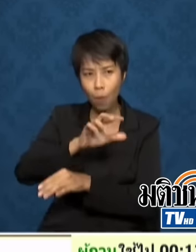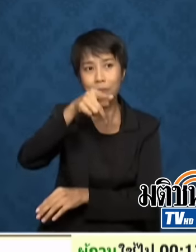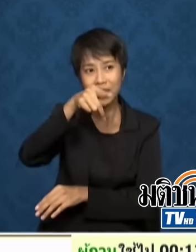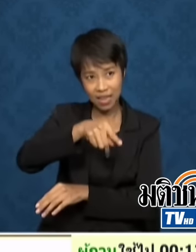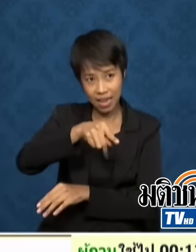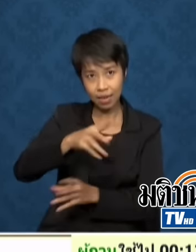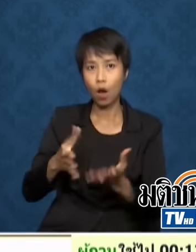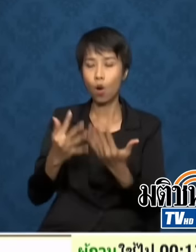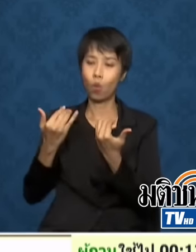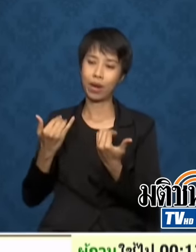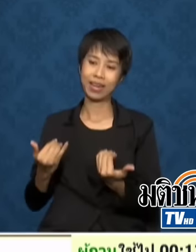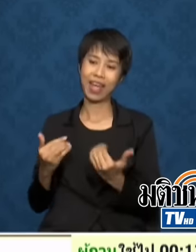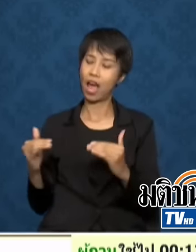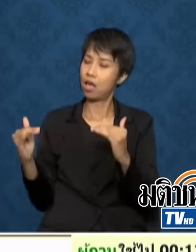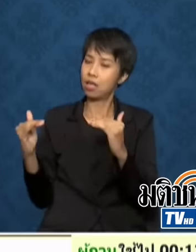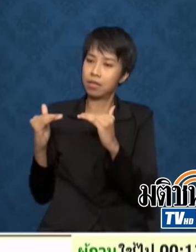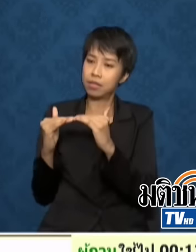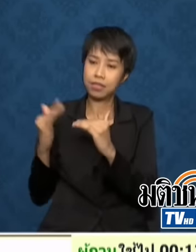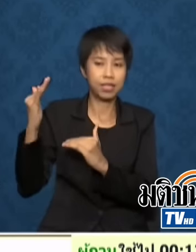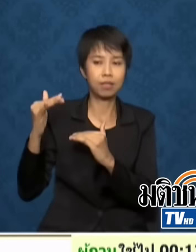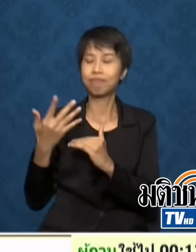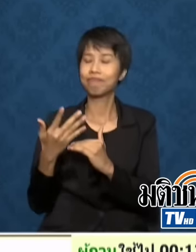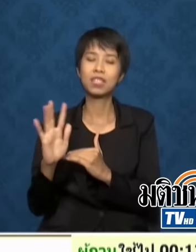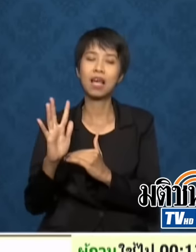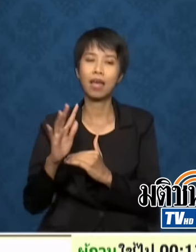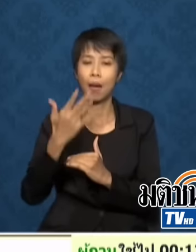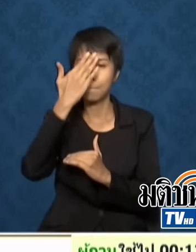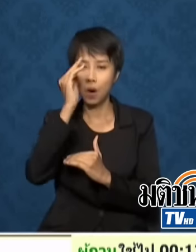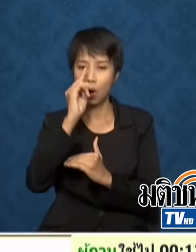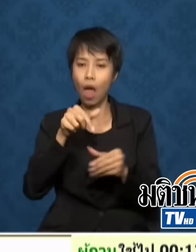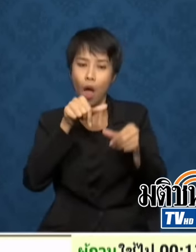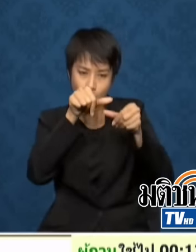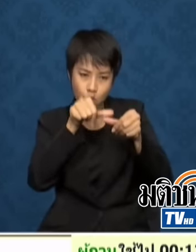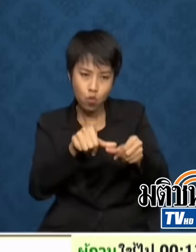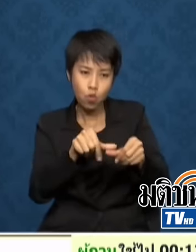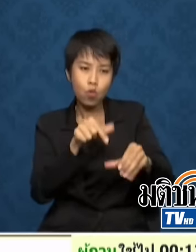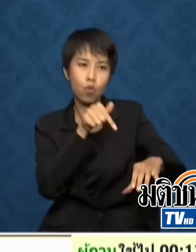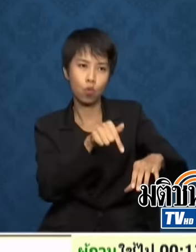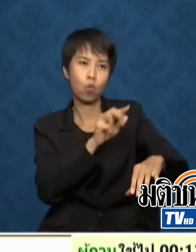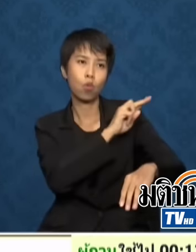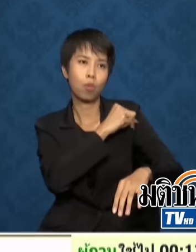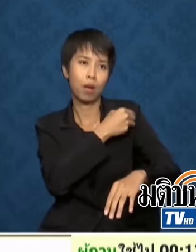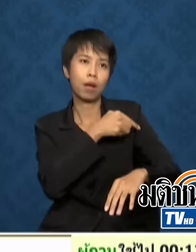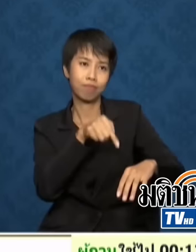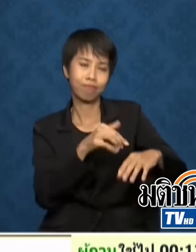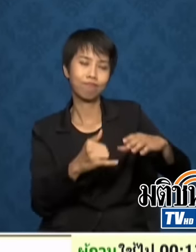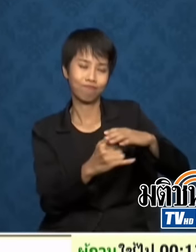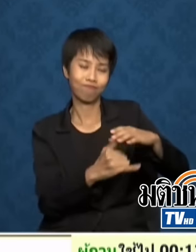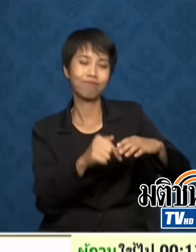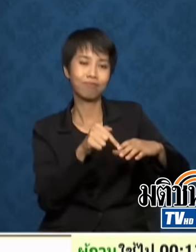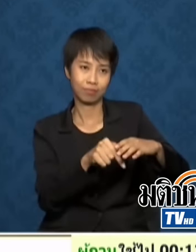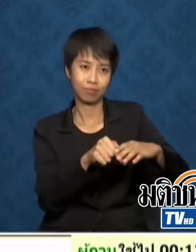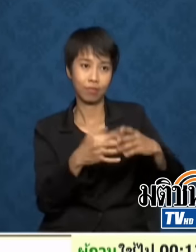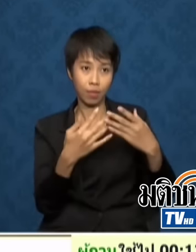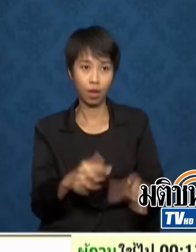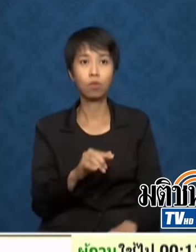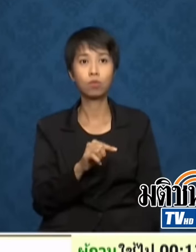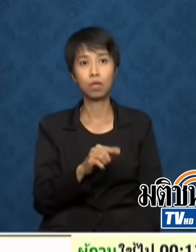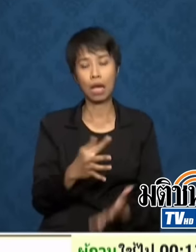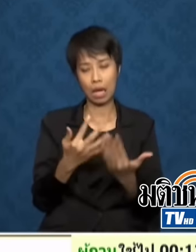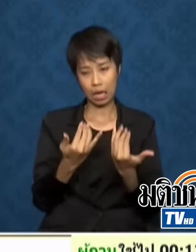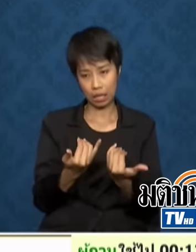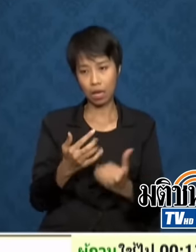ใครเลยท่านไม่ได้ออกไปข้างนอกเลยท่านยังอยู่ในการบริหารโทษและการบริหารโทษนี้